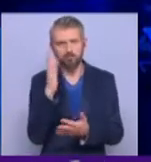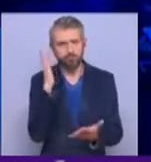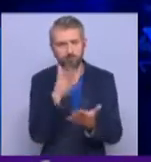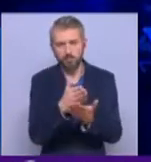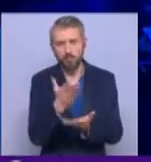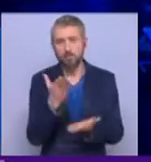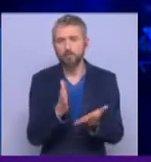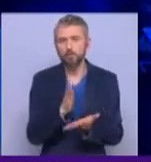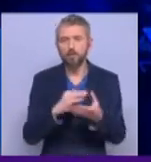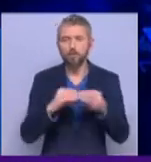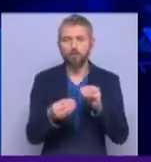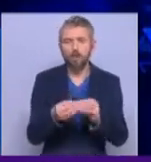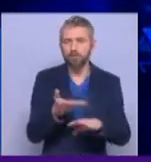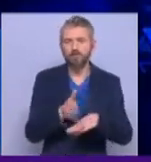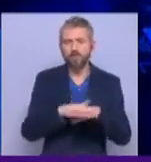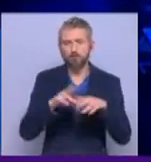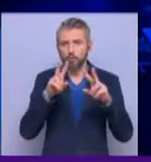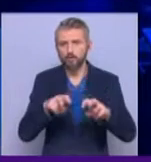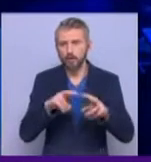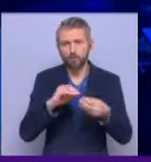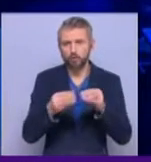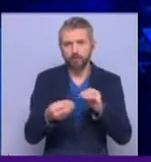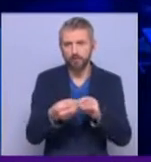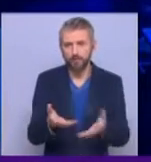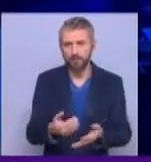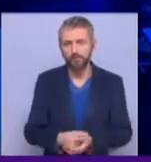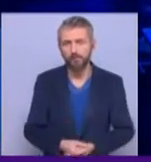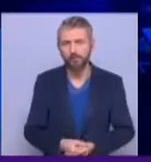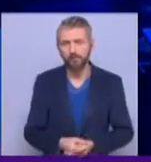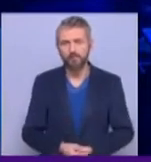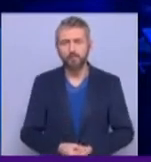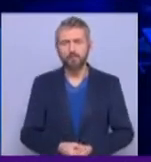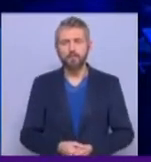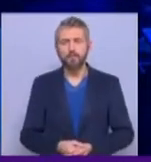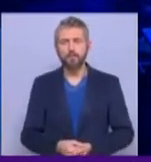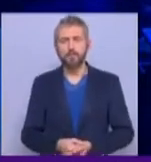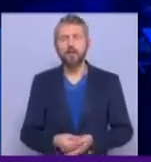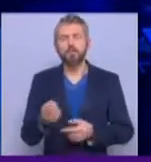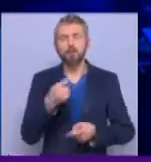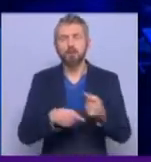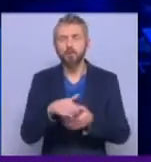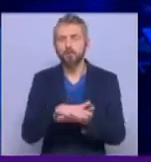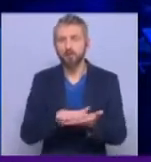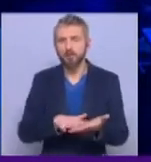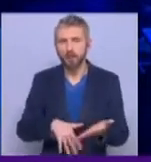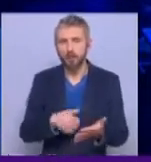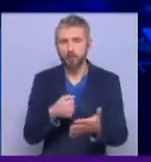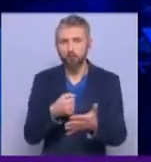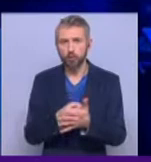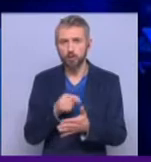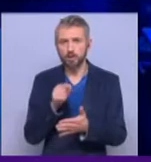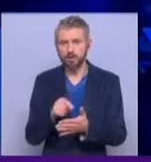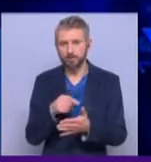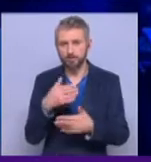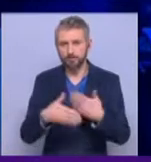важко ідентифікувати в словесному такому варіанті інформації. Шановні, повертаємося далі до цієї